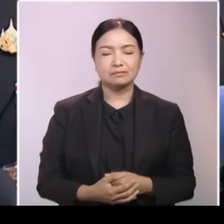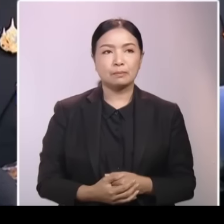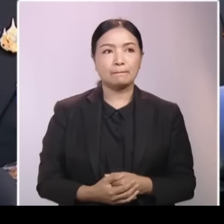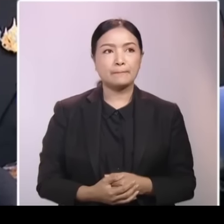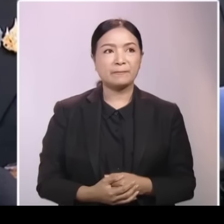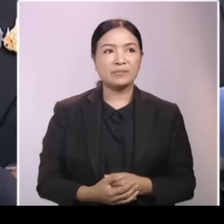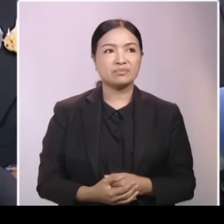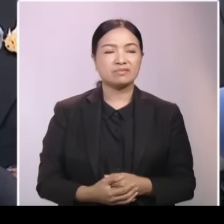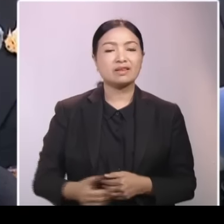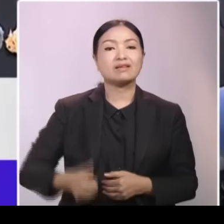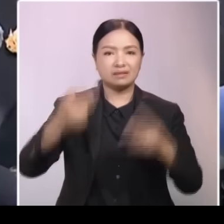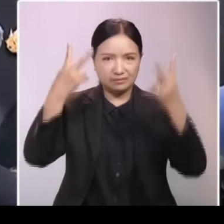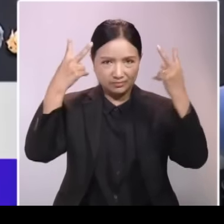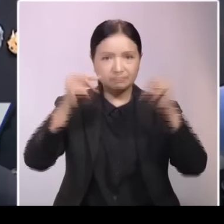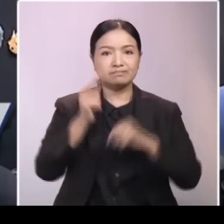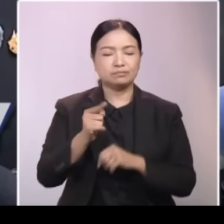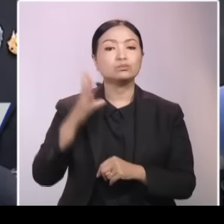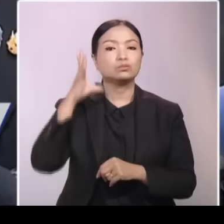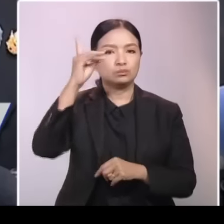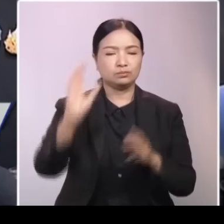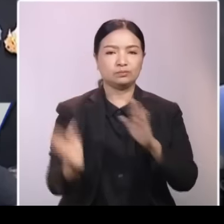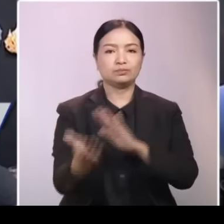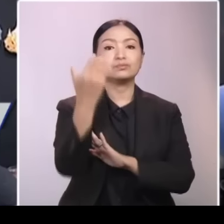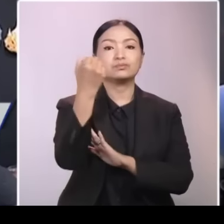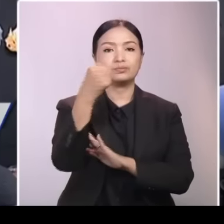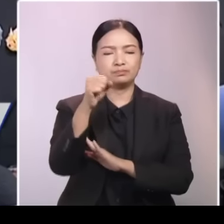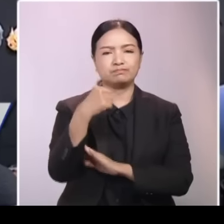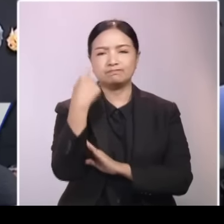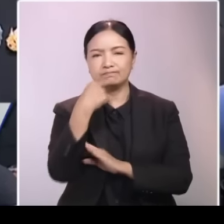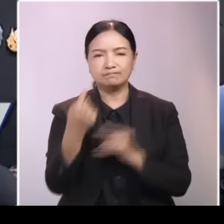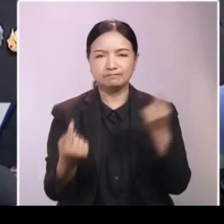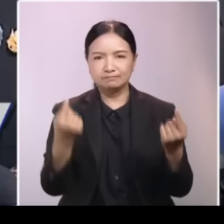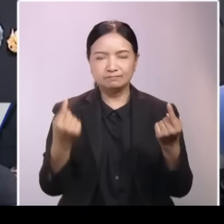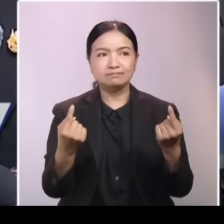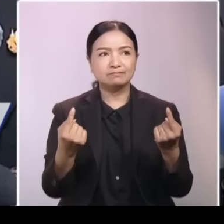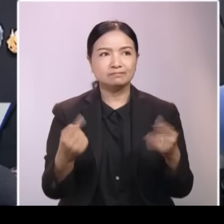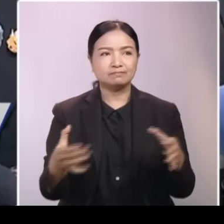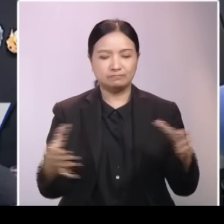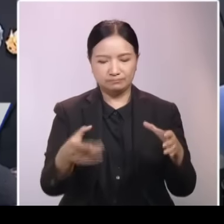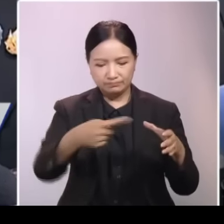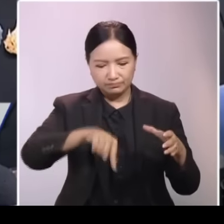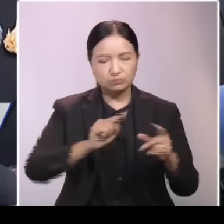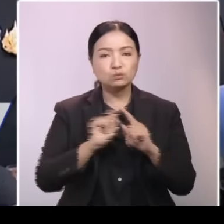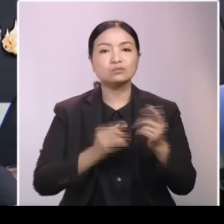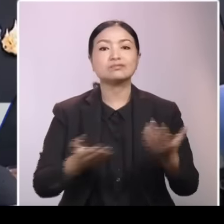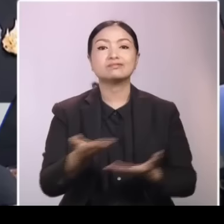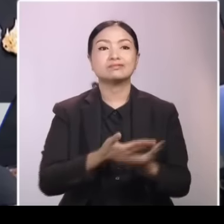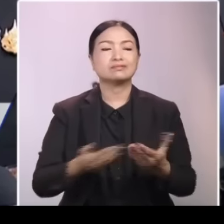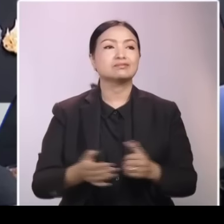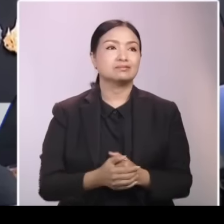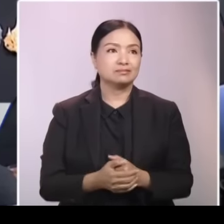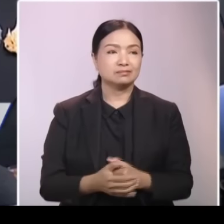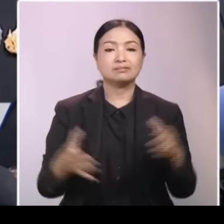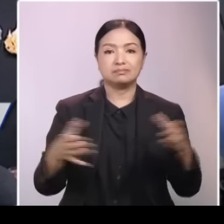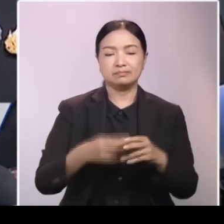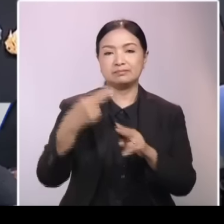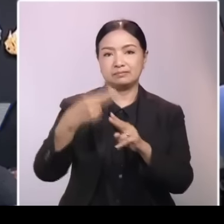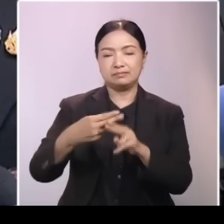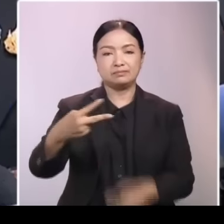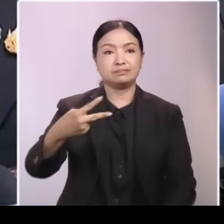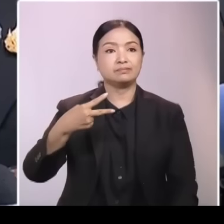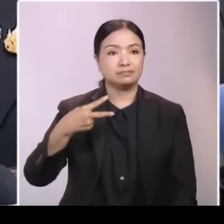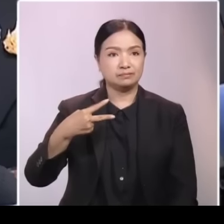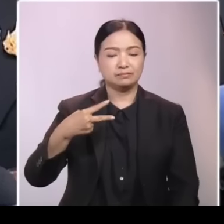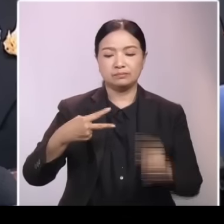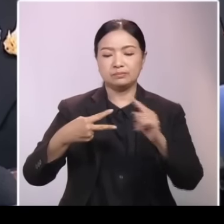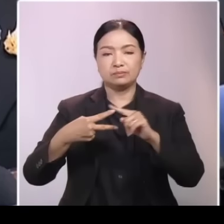ได้นายกแน่นอนพรุ่งนี้10โมงนะส่วนเป็นใครนี่เป็นผู้บริหารพรรคจะไปคุยกันพรรคเราก็มี2ชื่อ